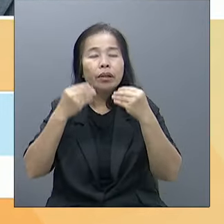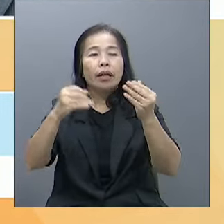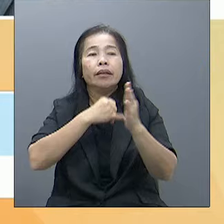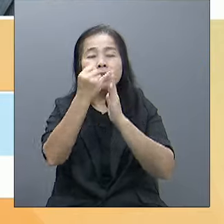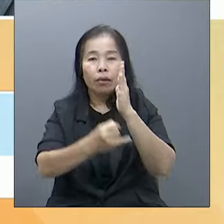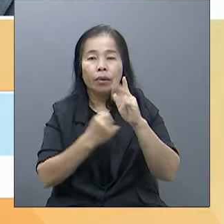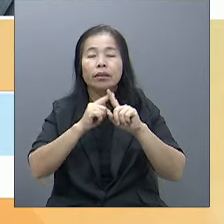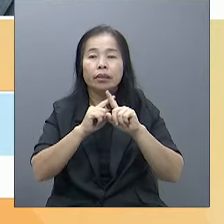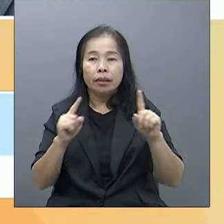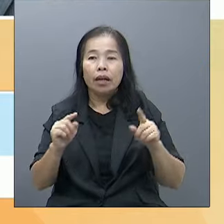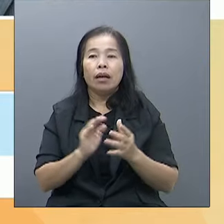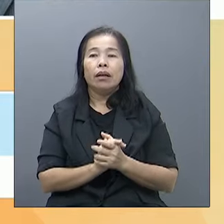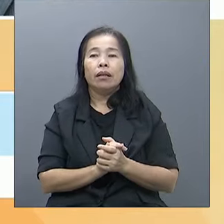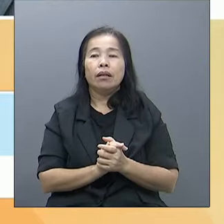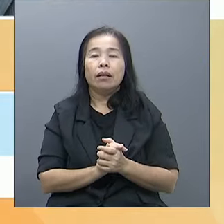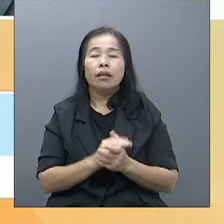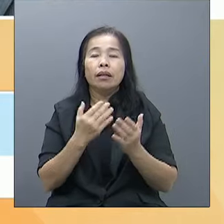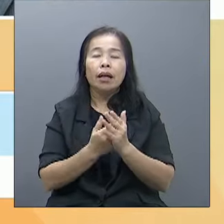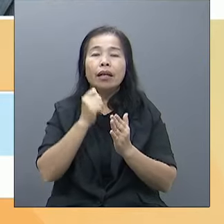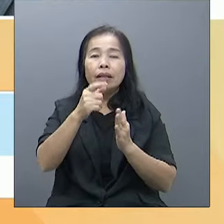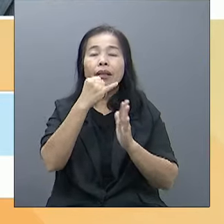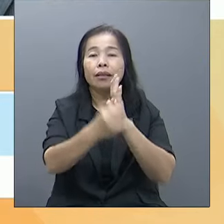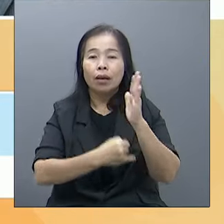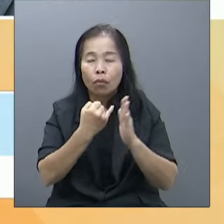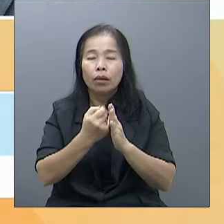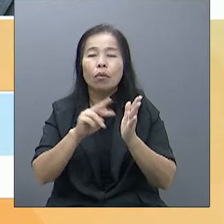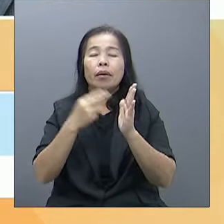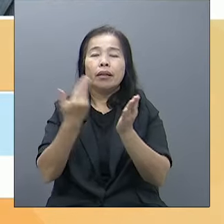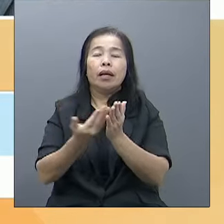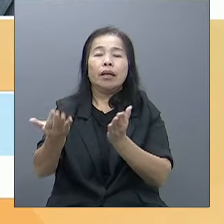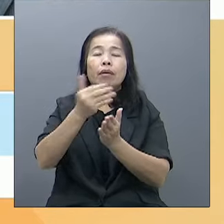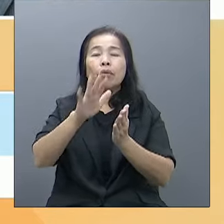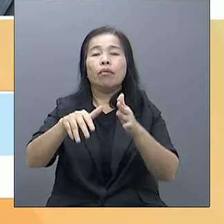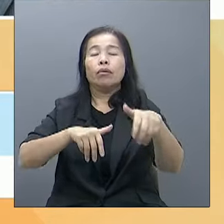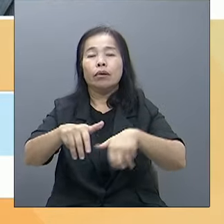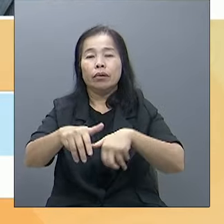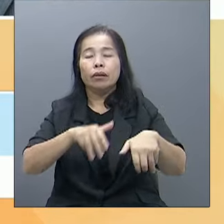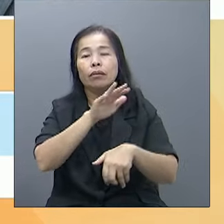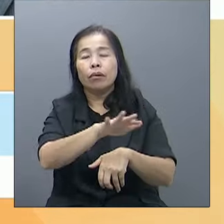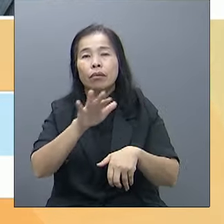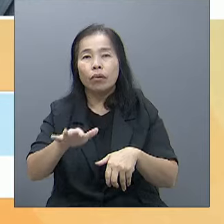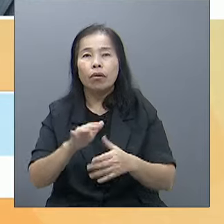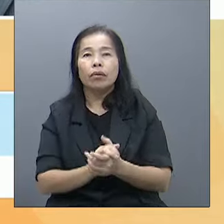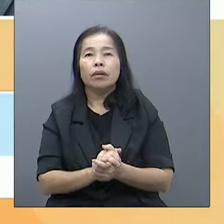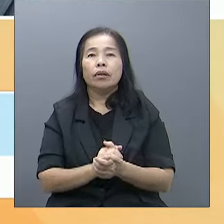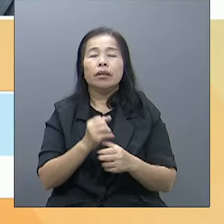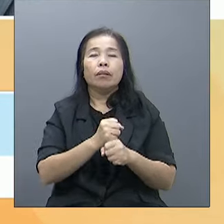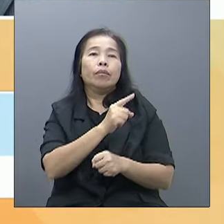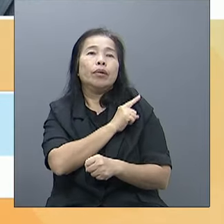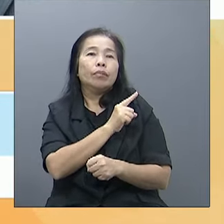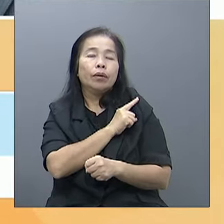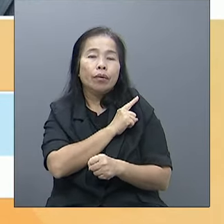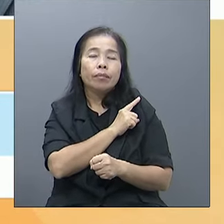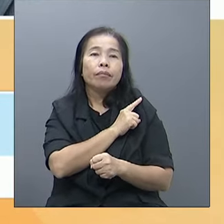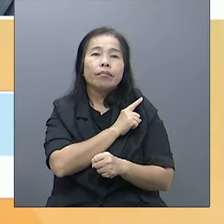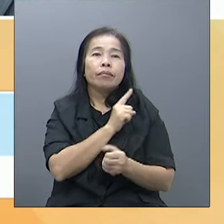ต่คนที่จ่ายเงินค่าอาหารกลางวันคือท้องถิ่นนะครับ ค่ะ อืม ท่านก็เลย คือท้องถิ่นคือเขาถ่ายโอนภารกิจ ค่ะ ใช่เขาถ่าย